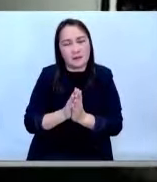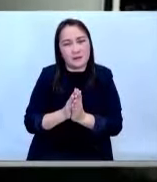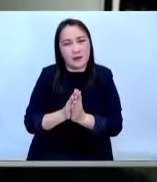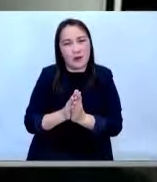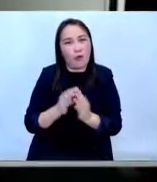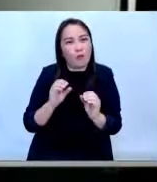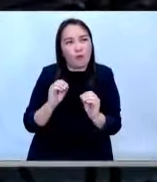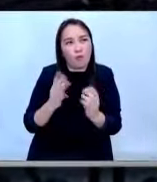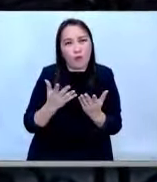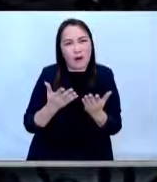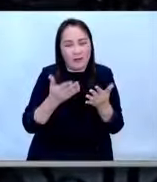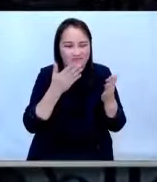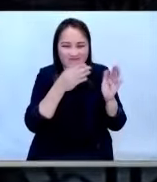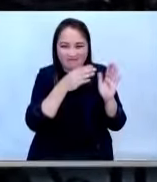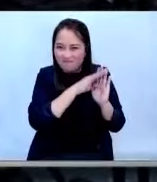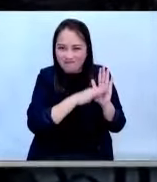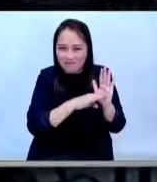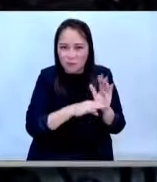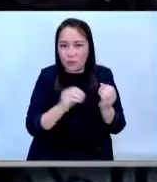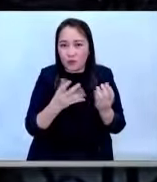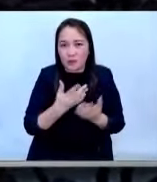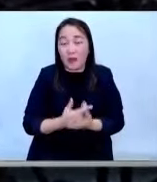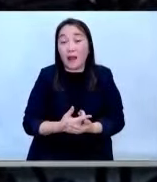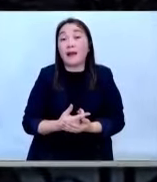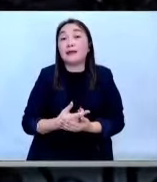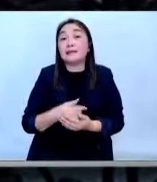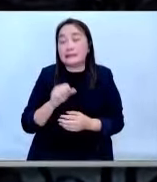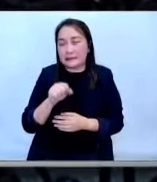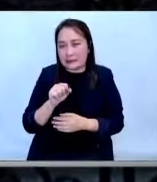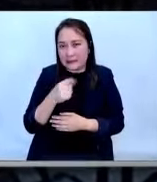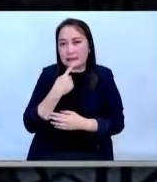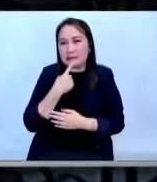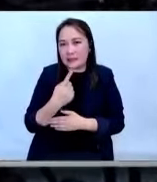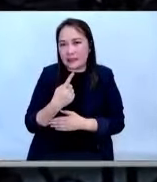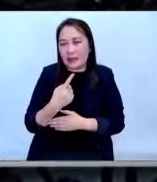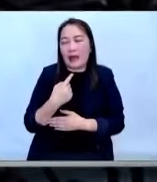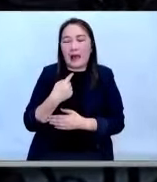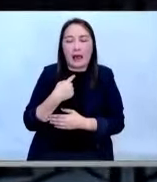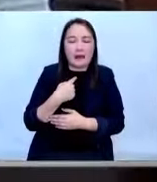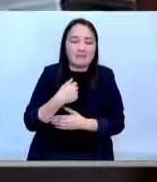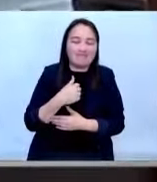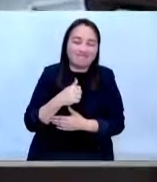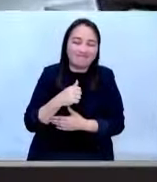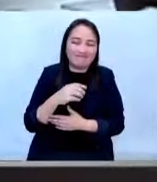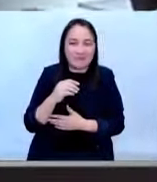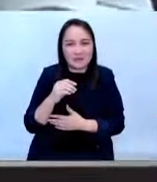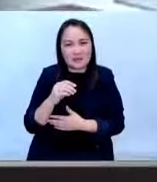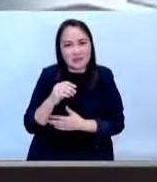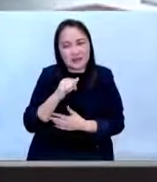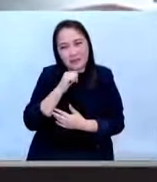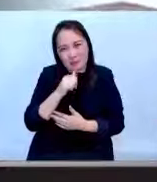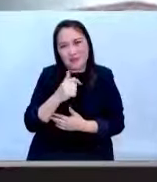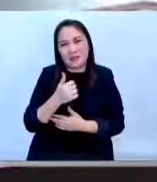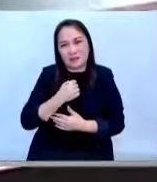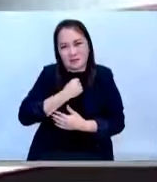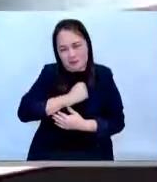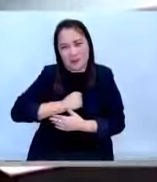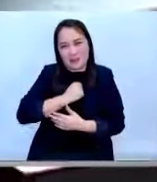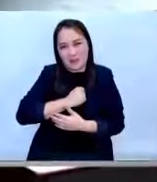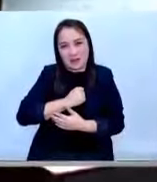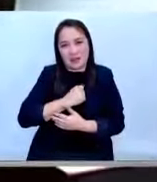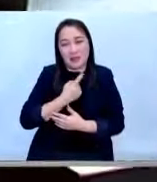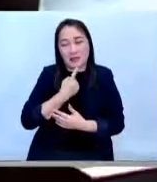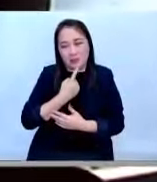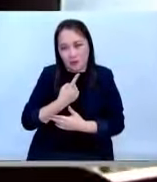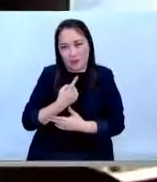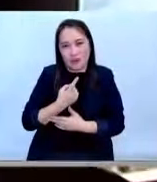ibang detalye. Aminado naman ng senador na may kapabayaan din siya sa nangyari, kaya humingi siya ng paumanhin sa publiko at sa